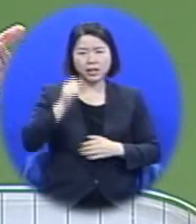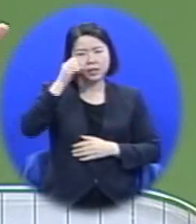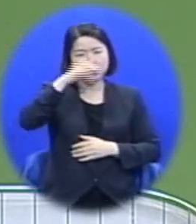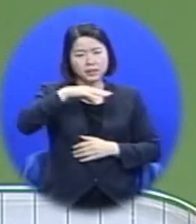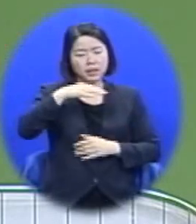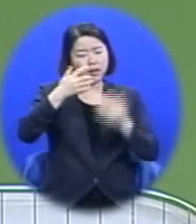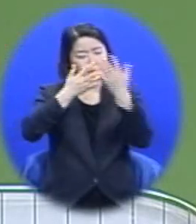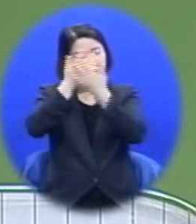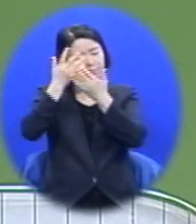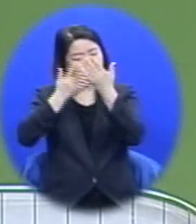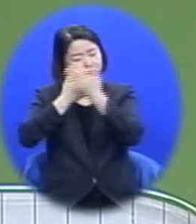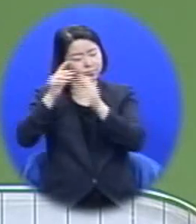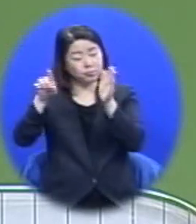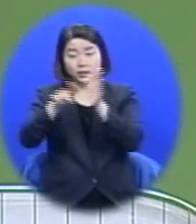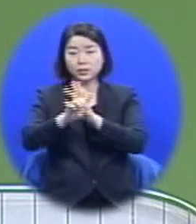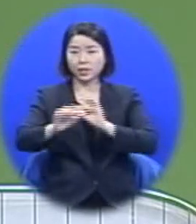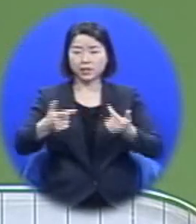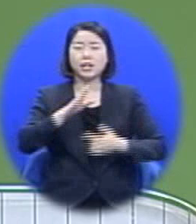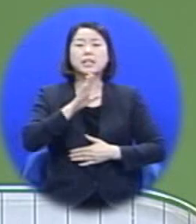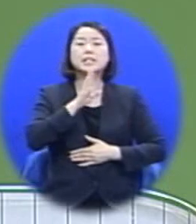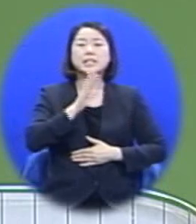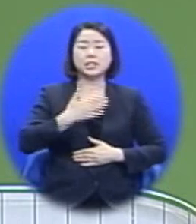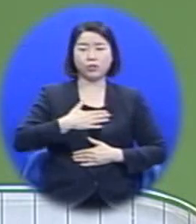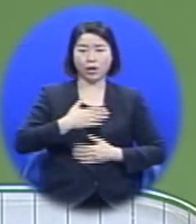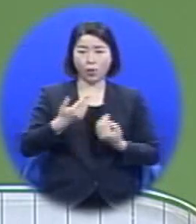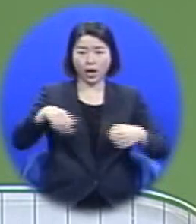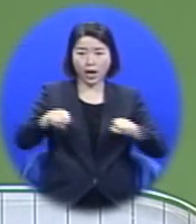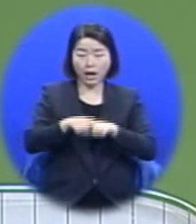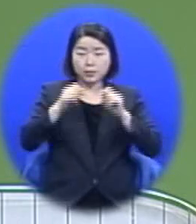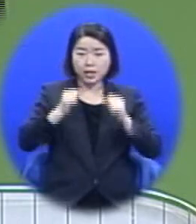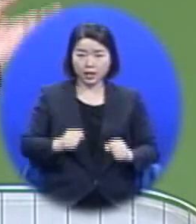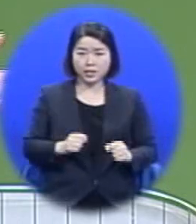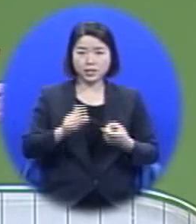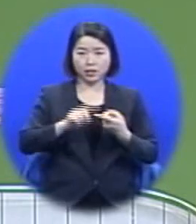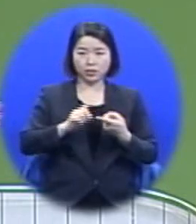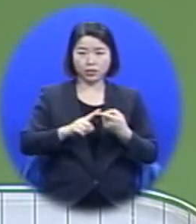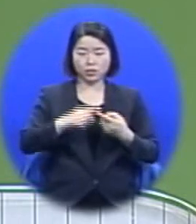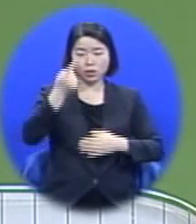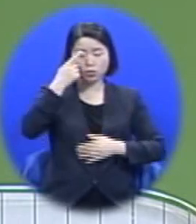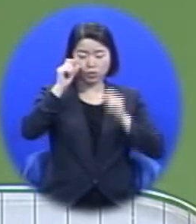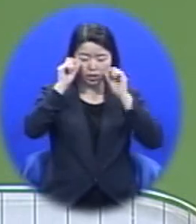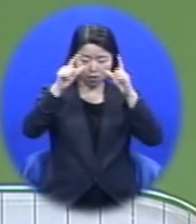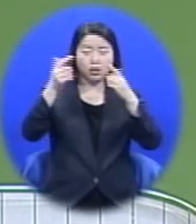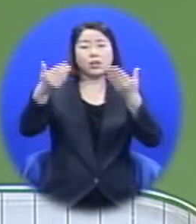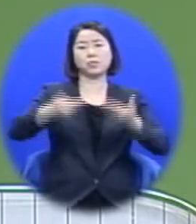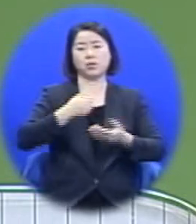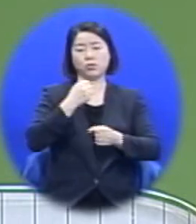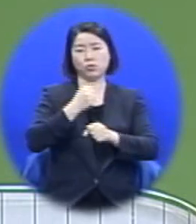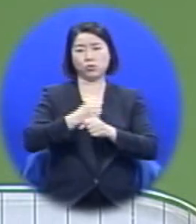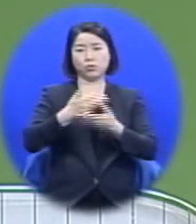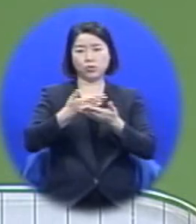믿는 게 아니고 실제로 나와 함께 계시다는 사실에 대해서 눈이 열리게 해 주네요